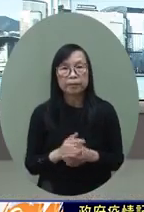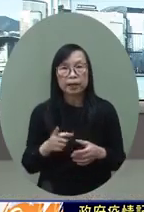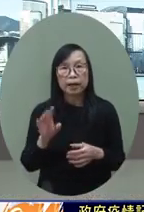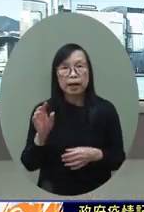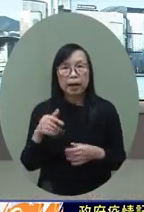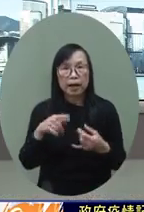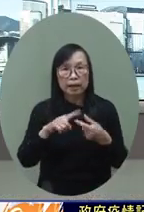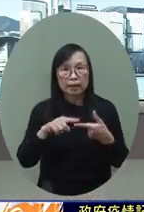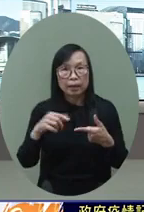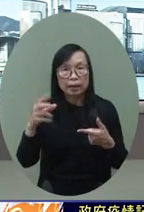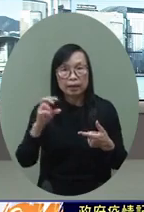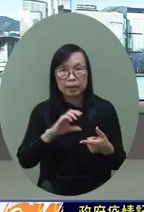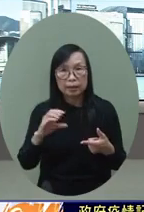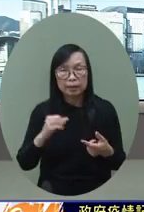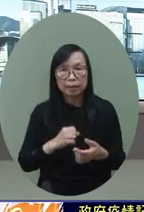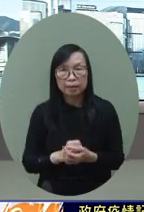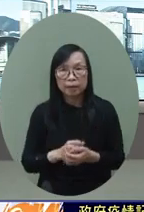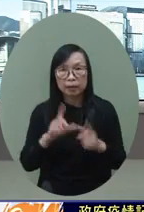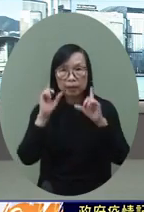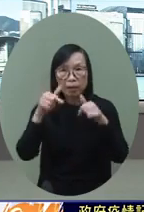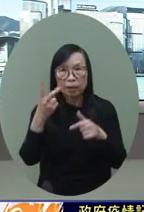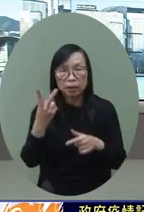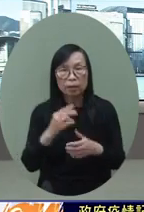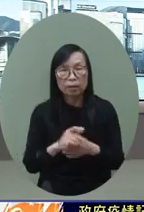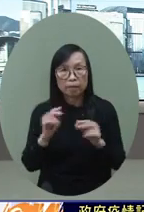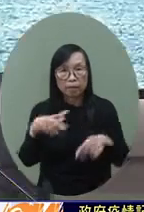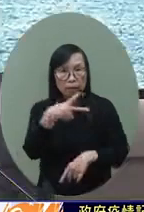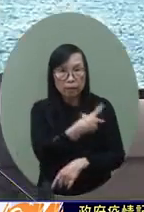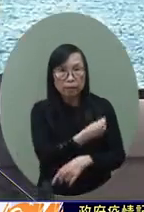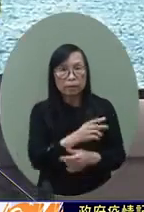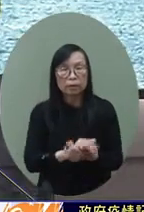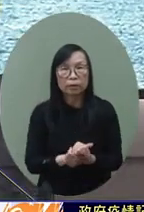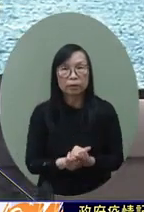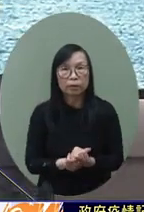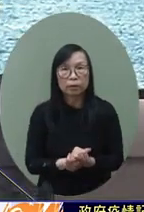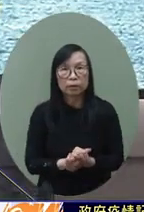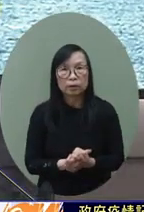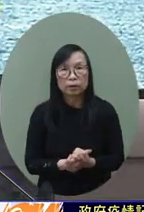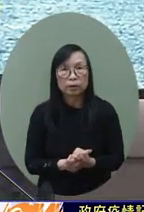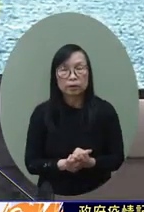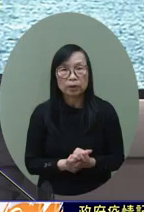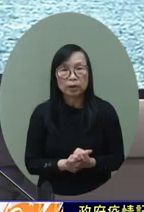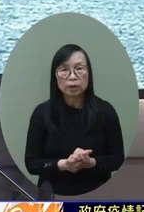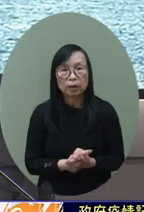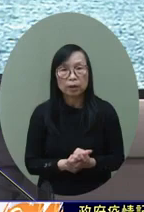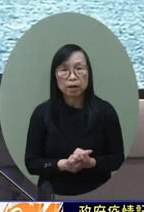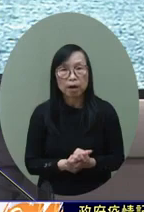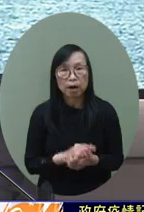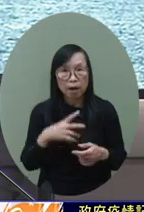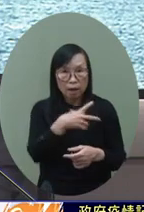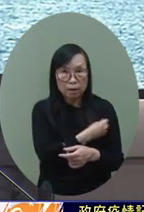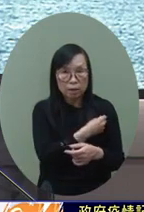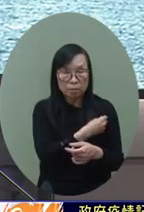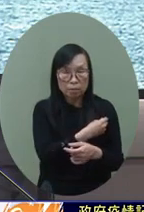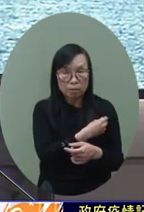生。 好，咁我答兩個問題啦，一個從疫苗嘅，就喺疫苗注射嗰、